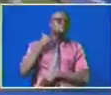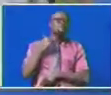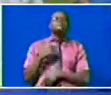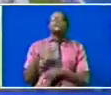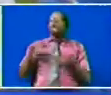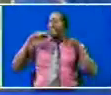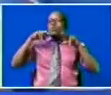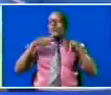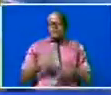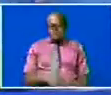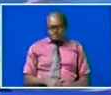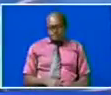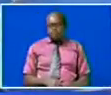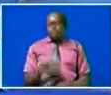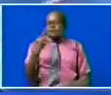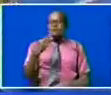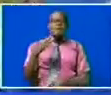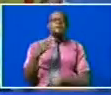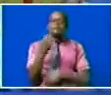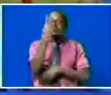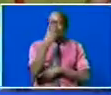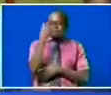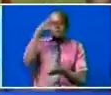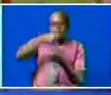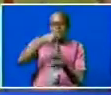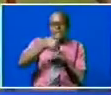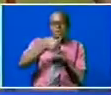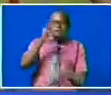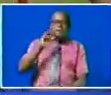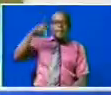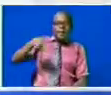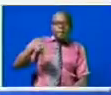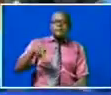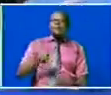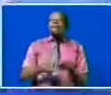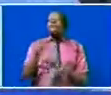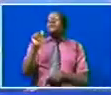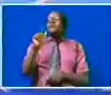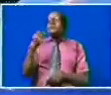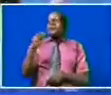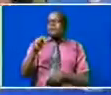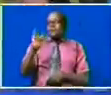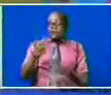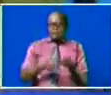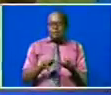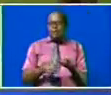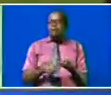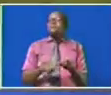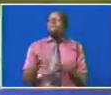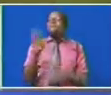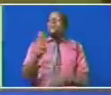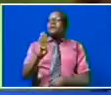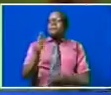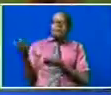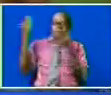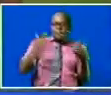ya Boulevard. Washukiwa watatu akiwemo mbunge Simon Mbugua, Anthony Otieno na Benjamin Odhiambo walifika